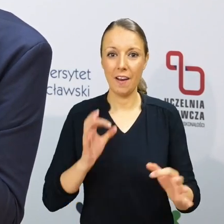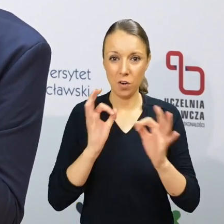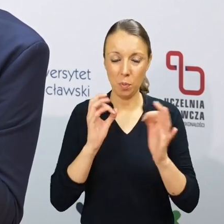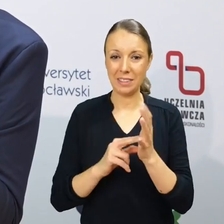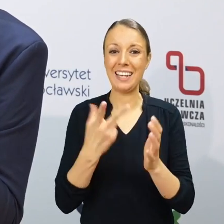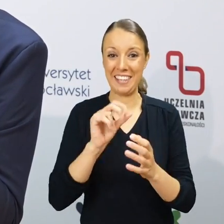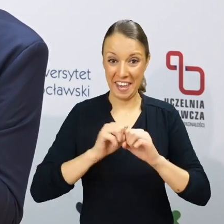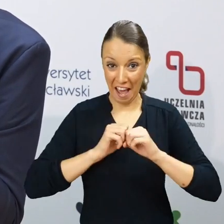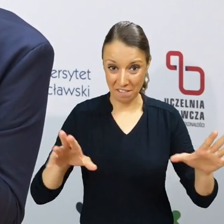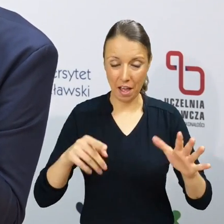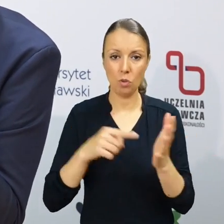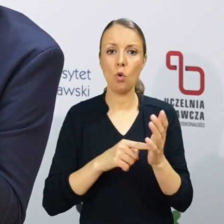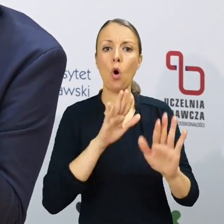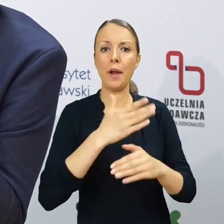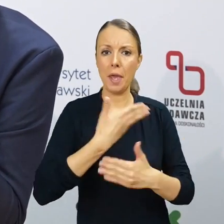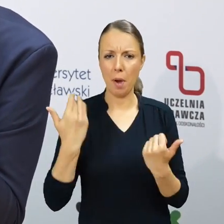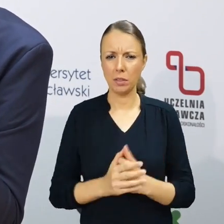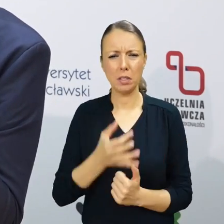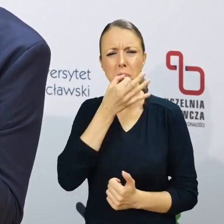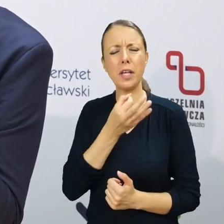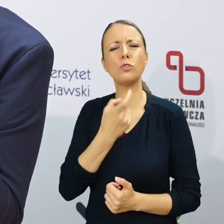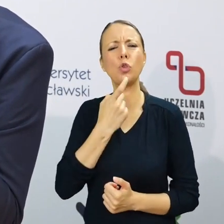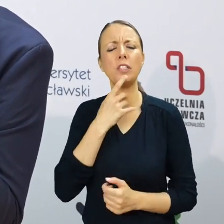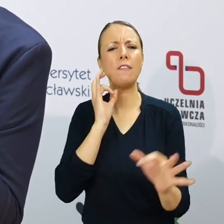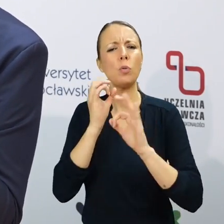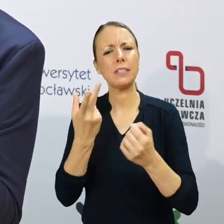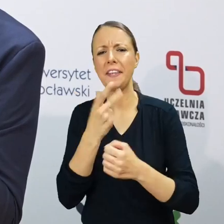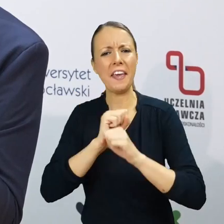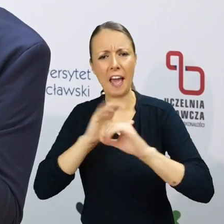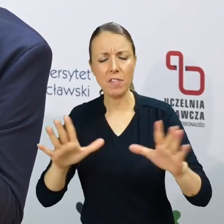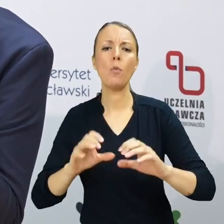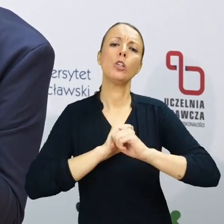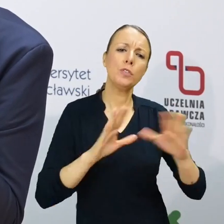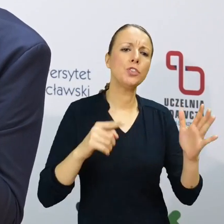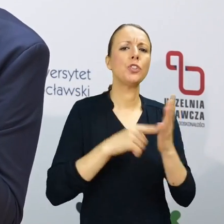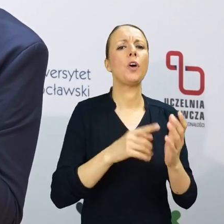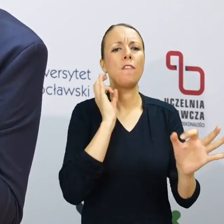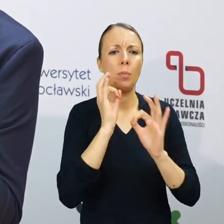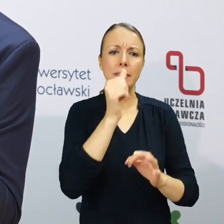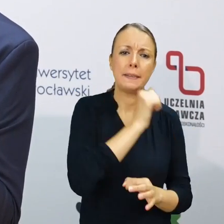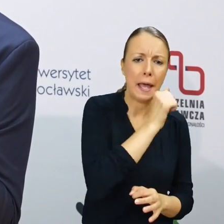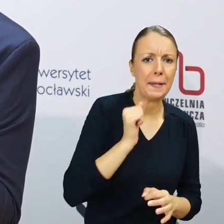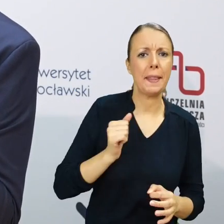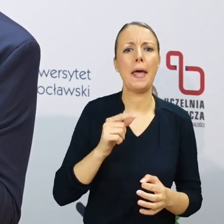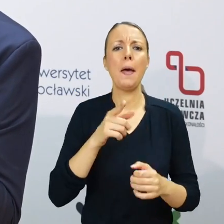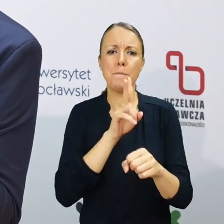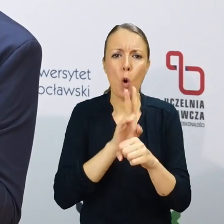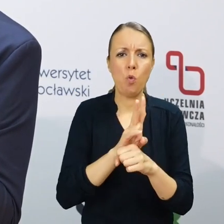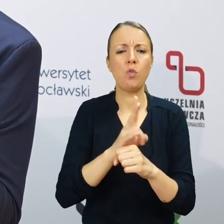niejawną? Jak są one sklasyfikowane? Są oczywiście informacje ściśle tajne, poufne bądź zastrzeżone. Ustawa zna takie 4